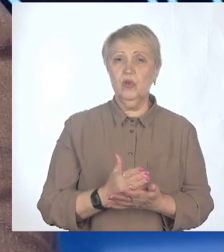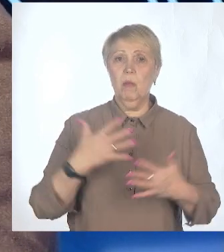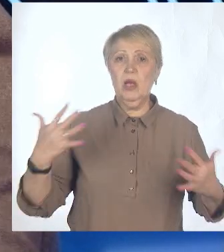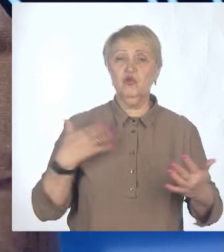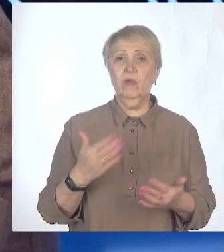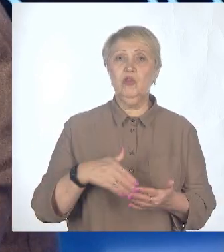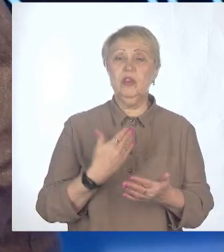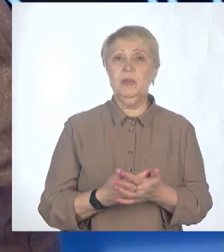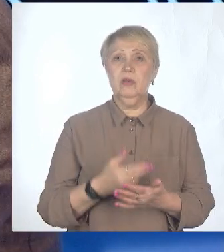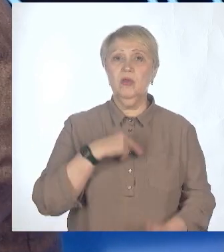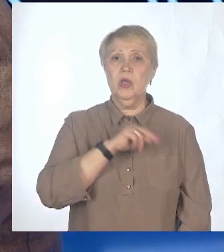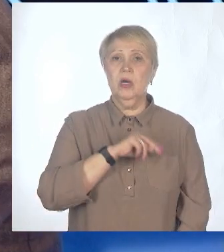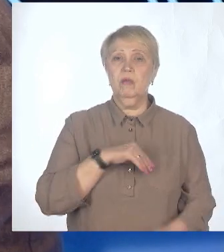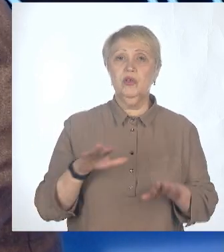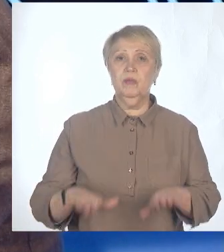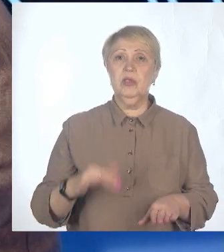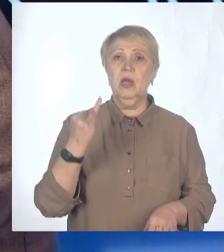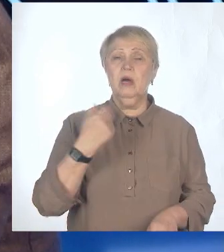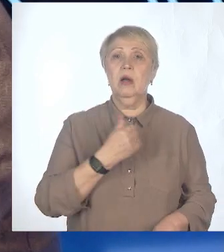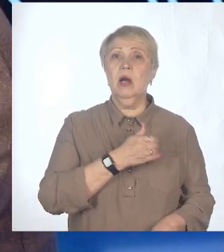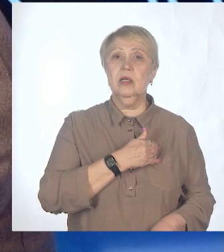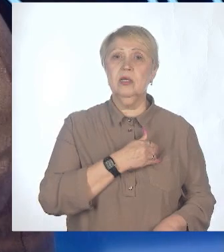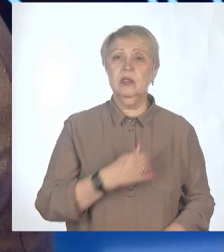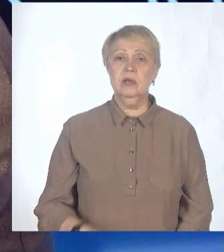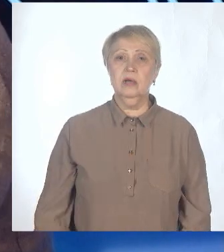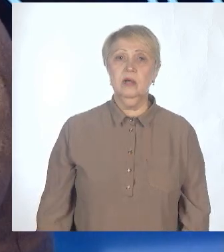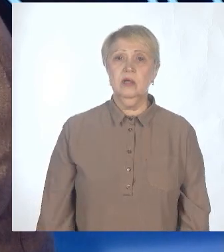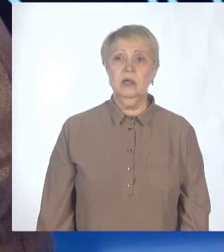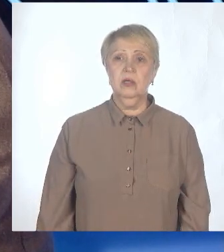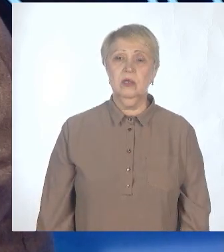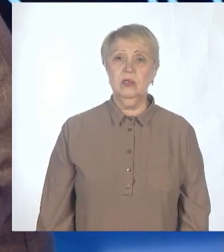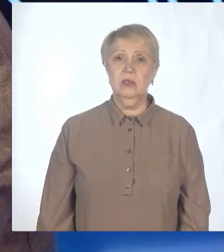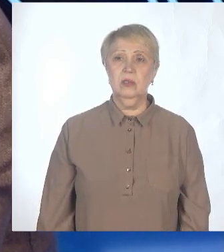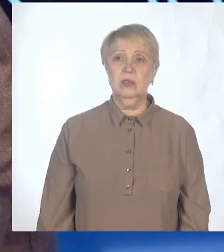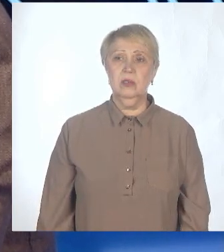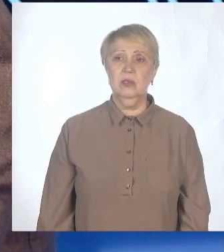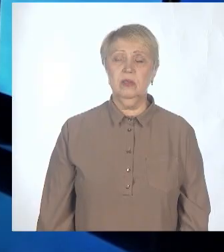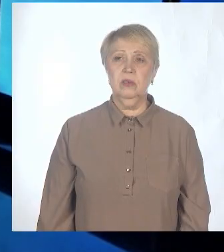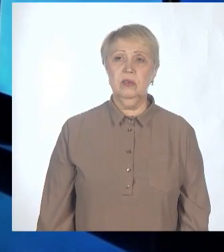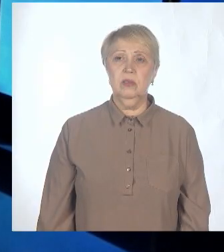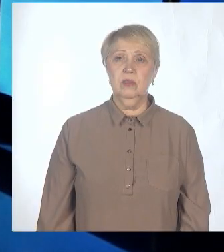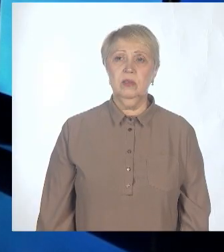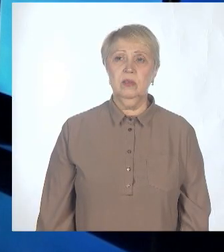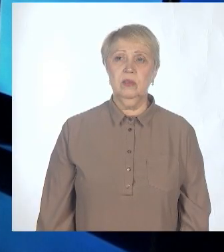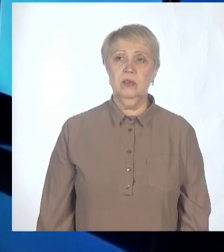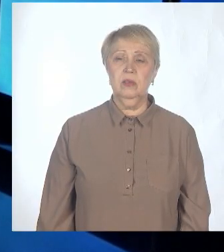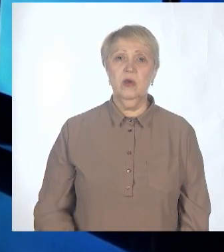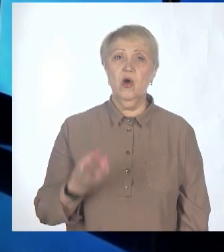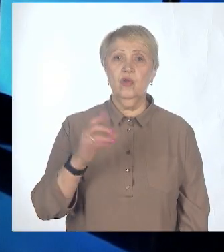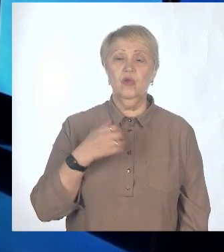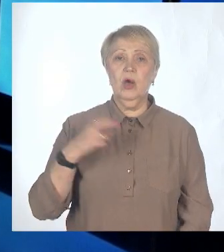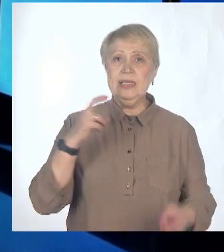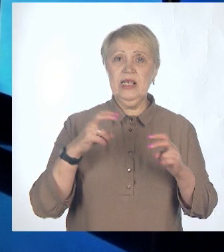мест, и как бы хотелось бы цепляться уже за то, что есть, как будто такое настроение должно гулять, но все равно соискатели